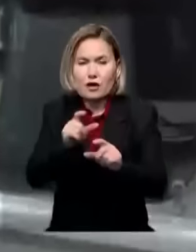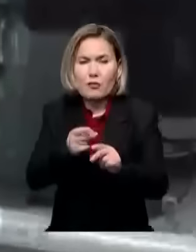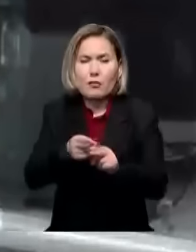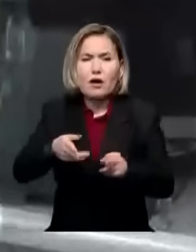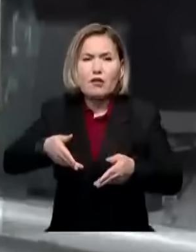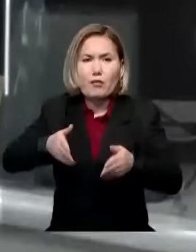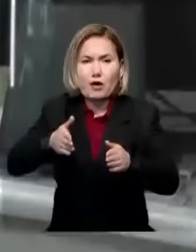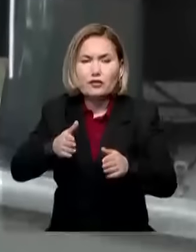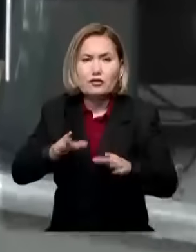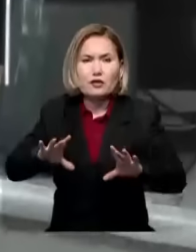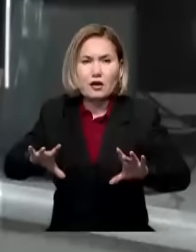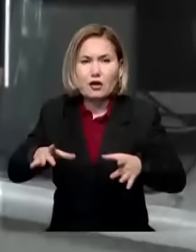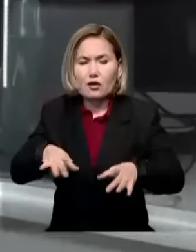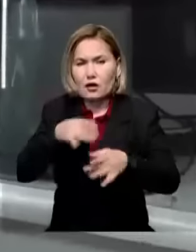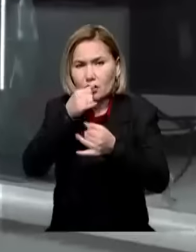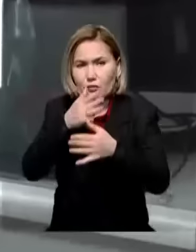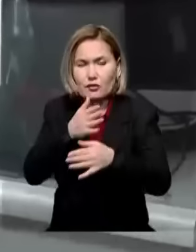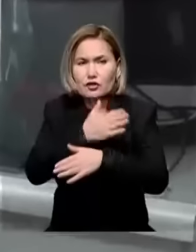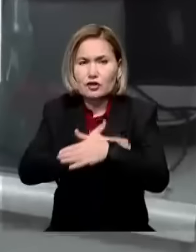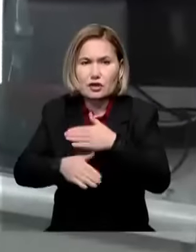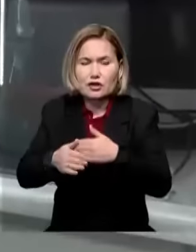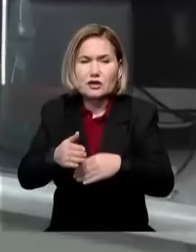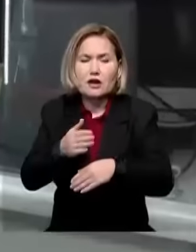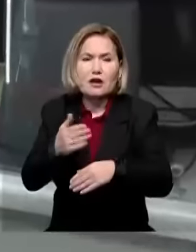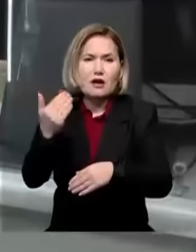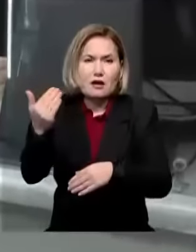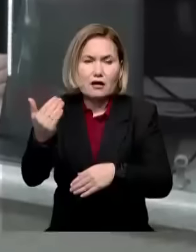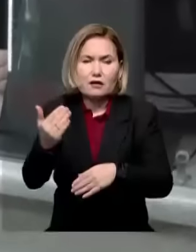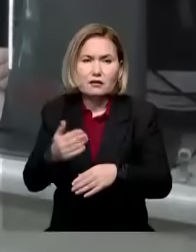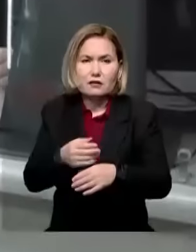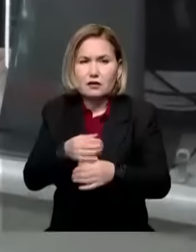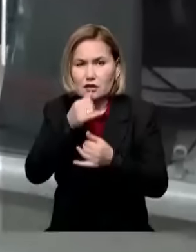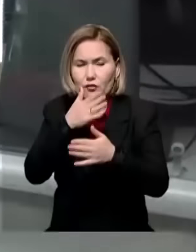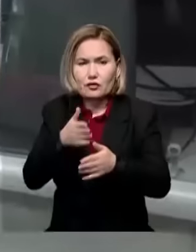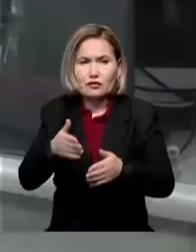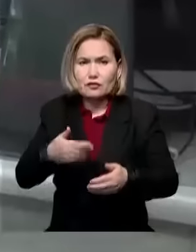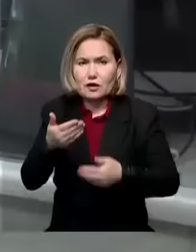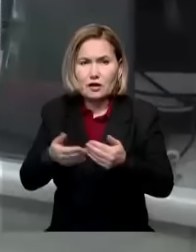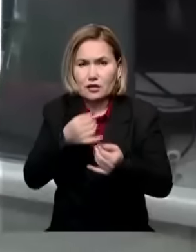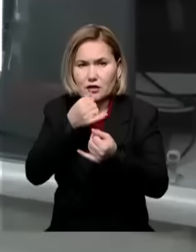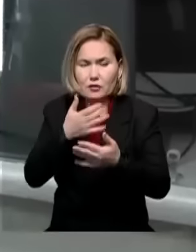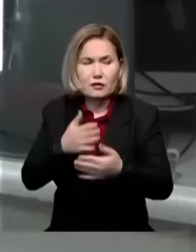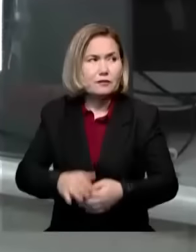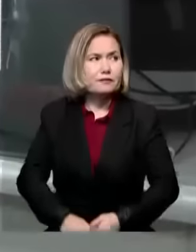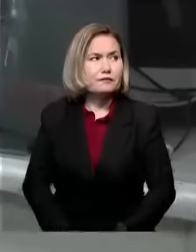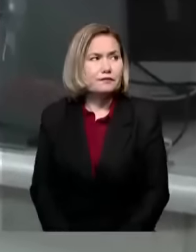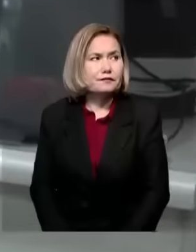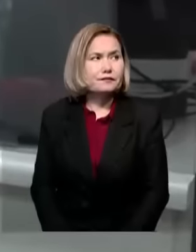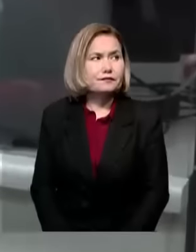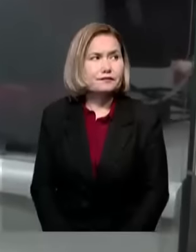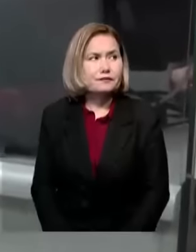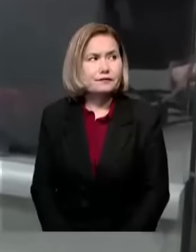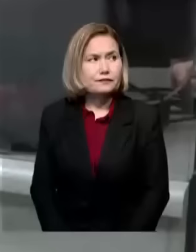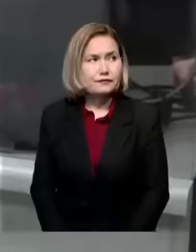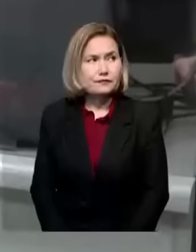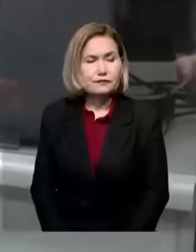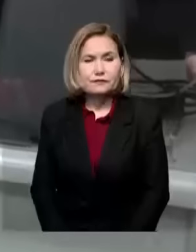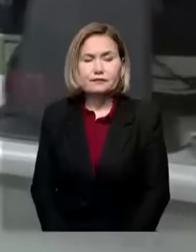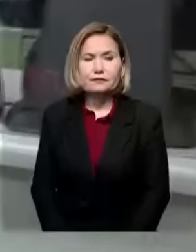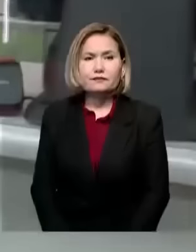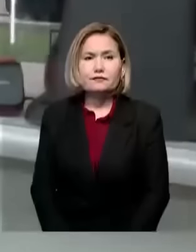я звонила в кнопку. Она не работает у вас? Не знаю, я не слышала, не было звонка. Ну, получается, что